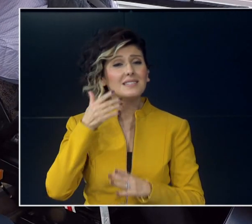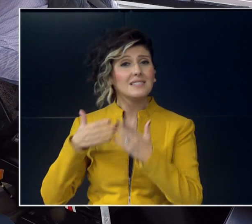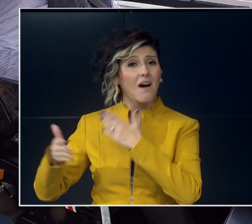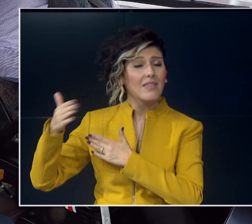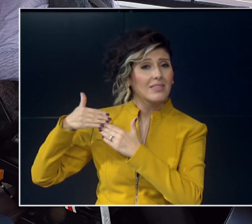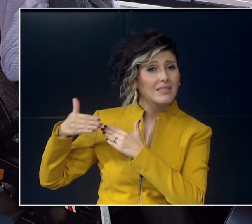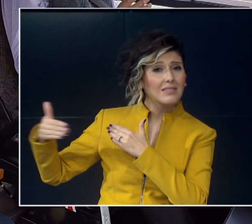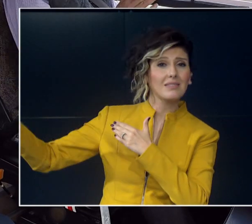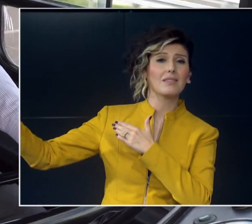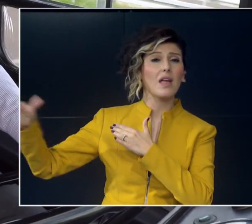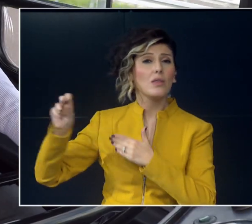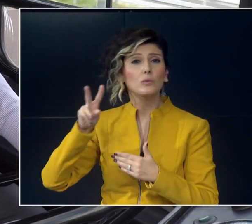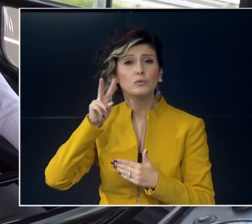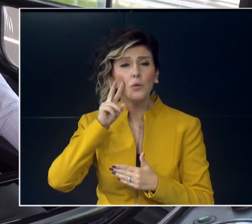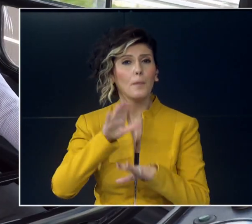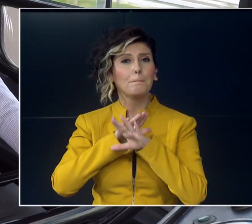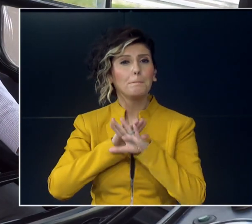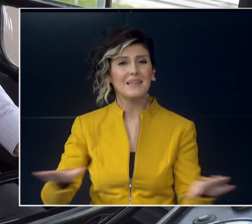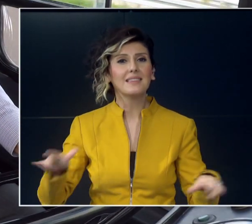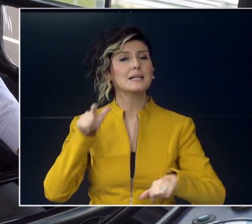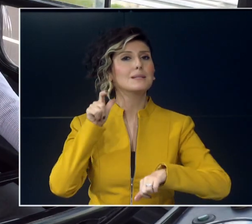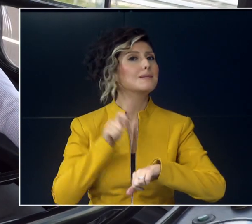son bittiği zaman